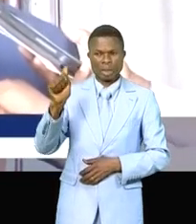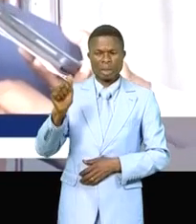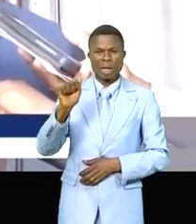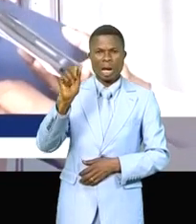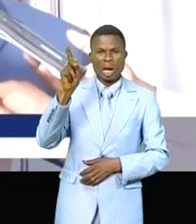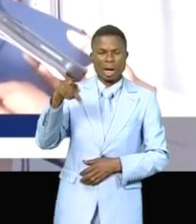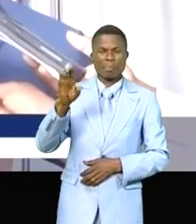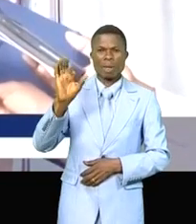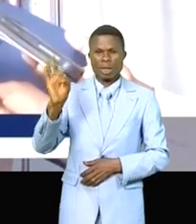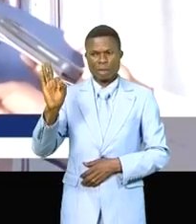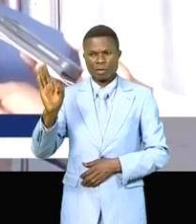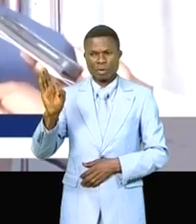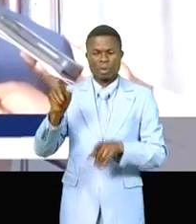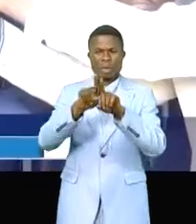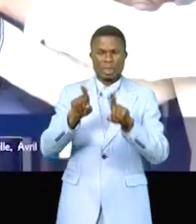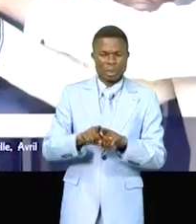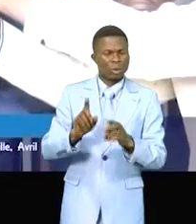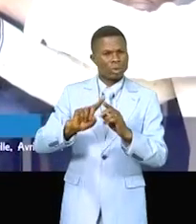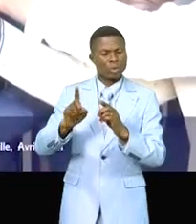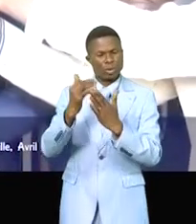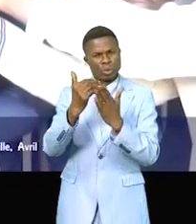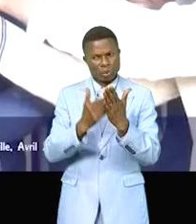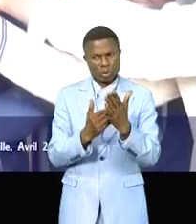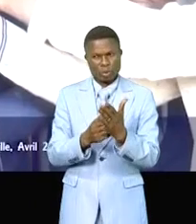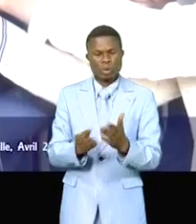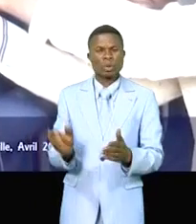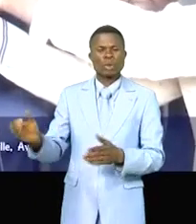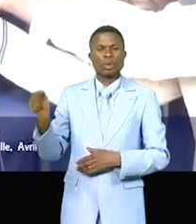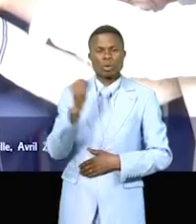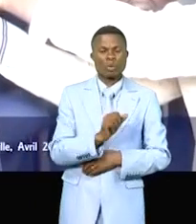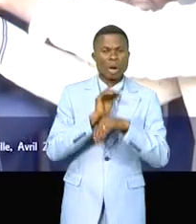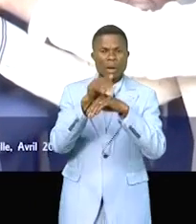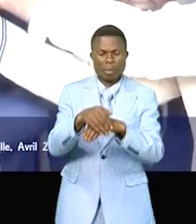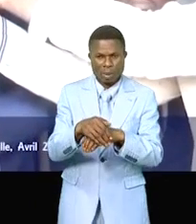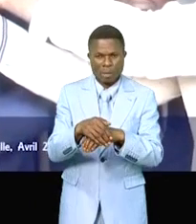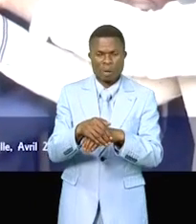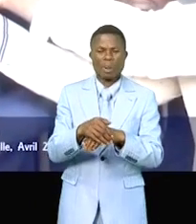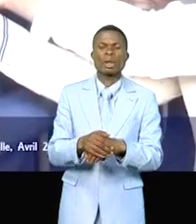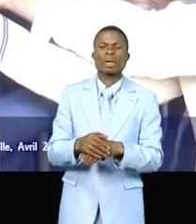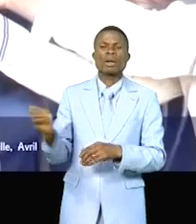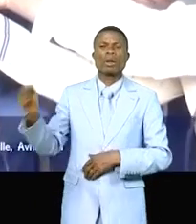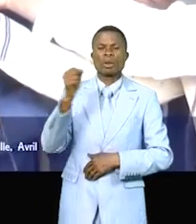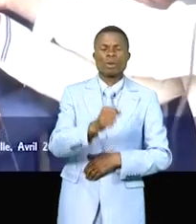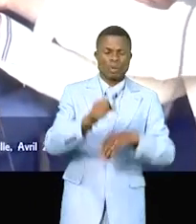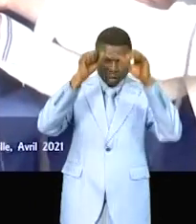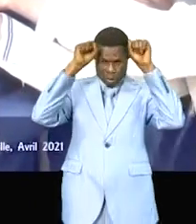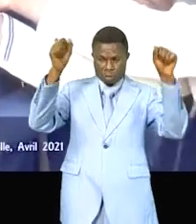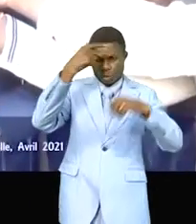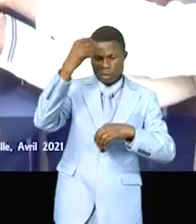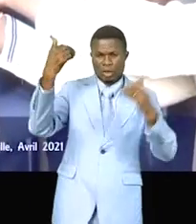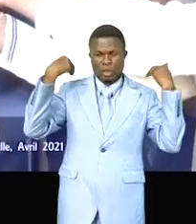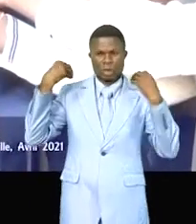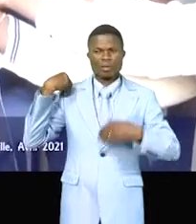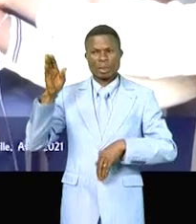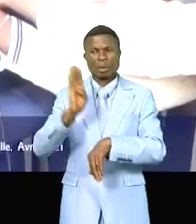l'APF, ainsi que même la CIRGL. Nous sommes venus à l'investiture de son Excellence Monsieur le Président de la République, chef de l'État.